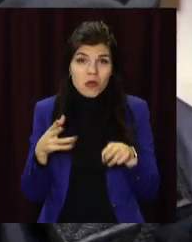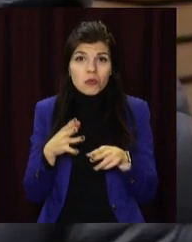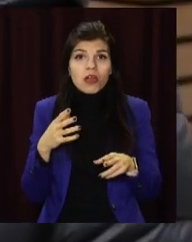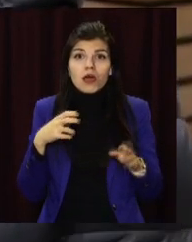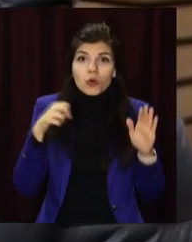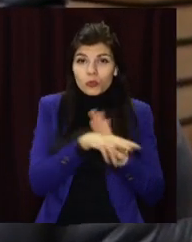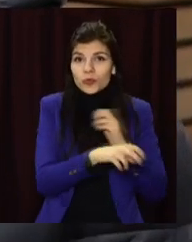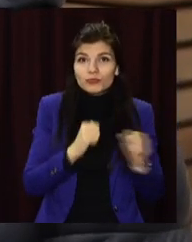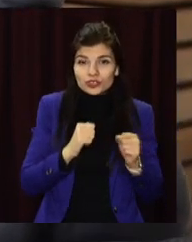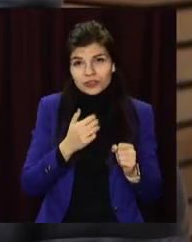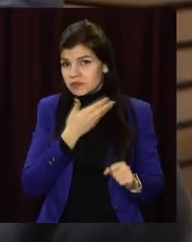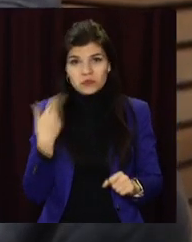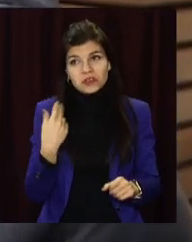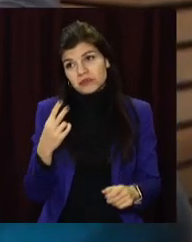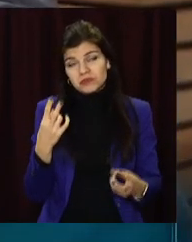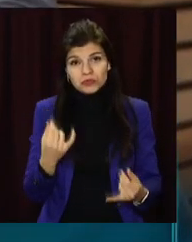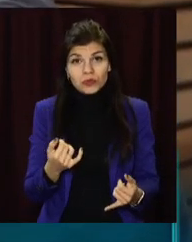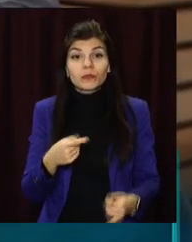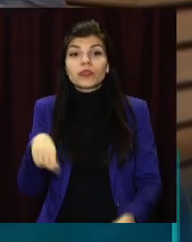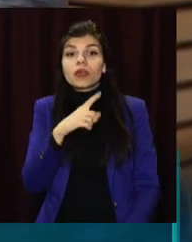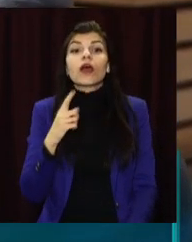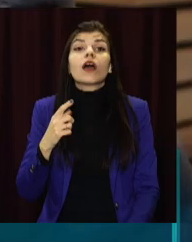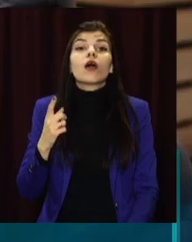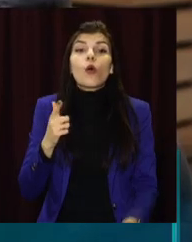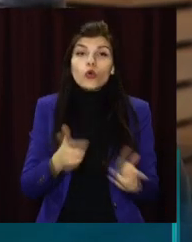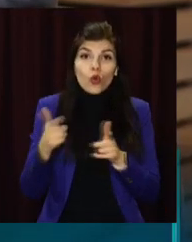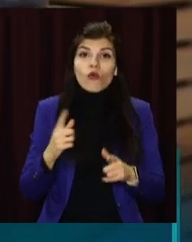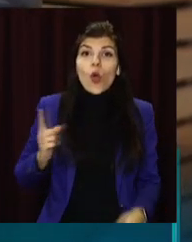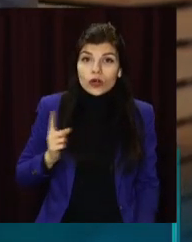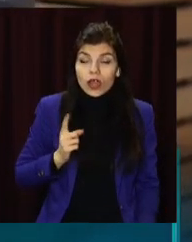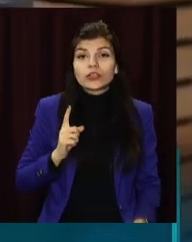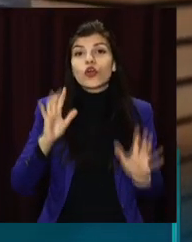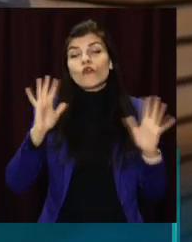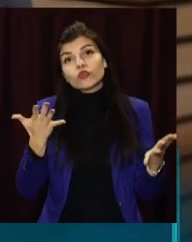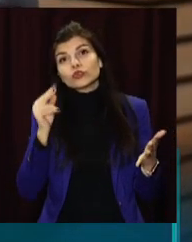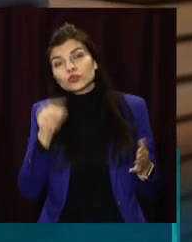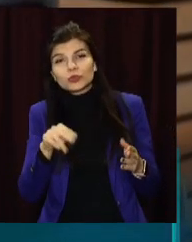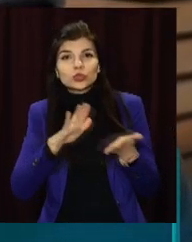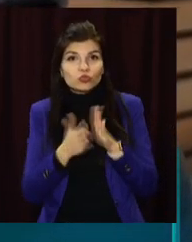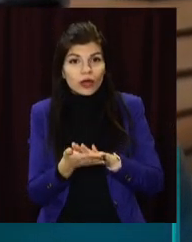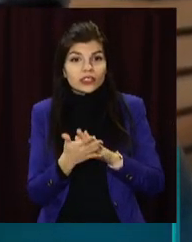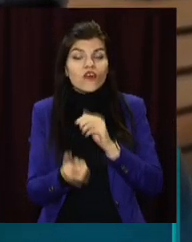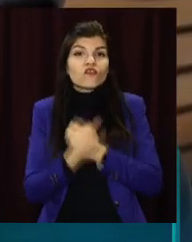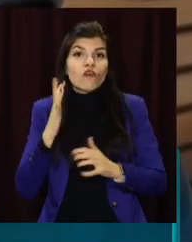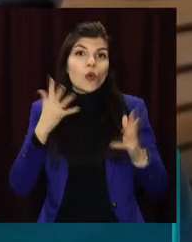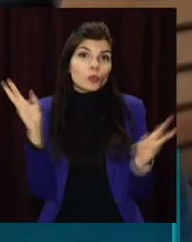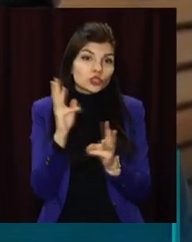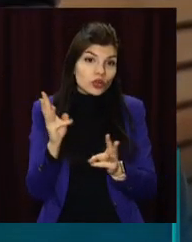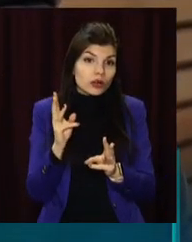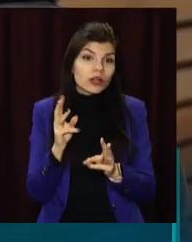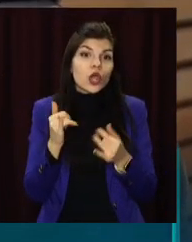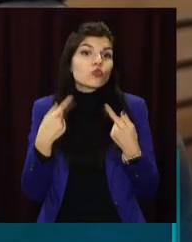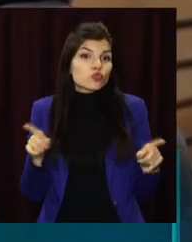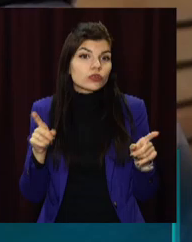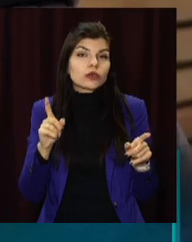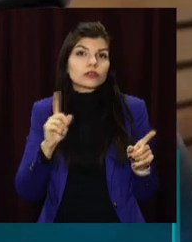перешкоди. Учення проводять для підготовки особового складу охорони в надзвичайних ситуаціях, в випадку виникнення пожежі